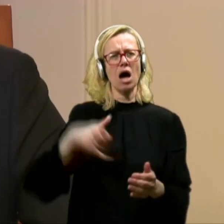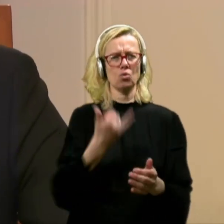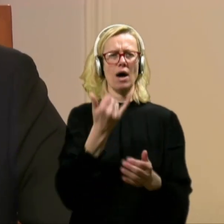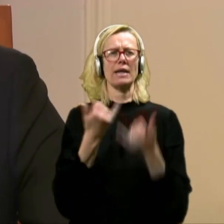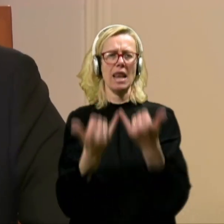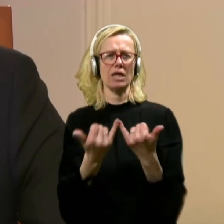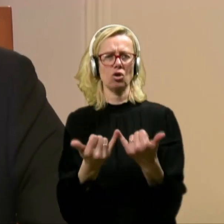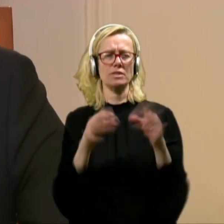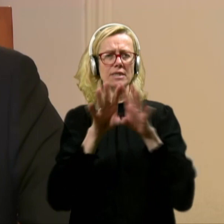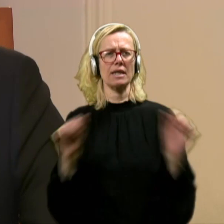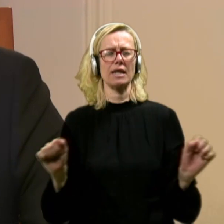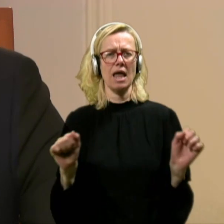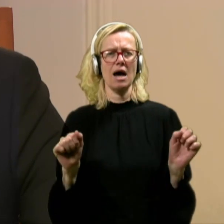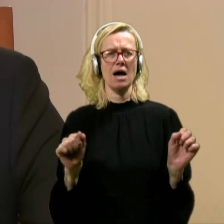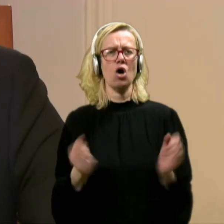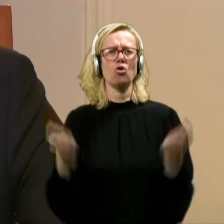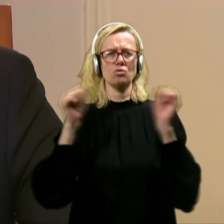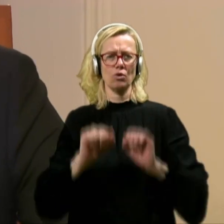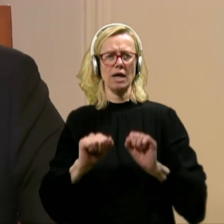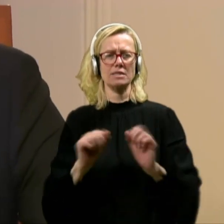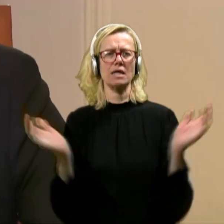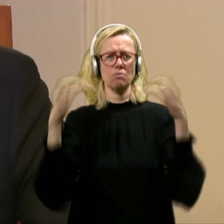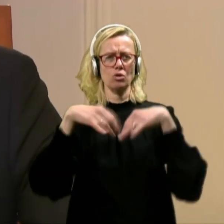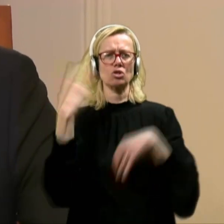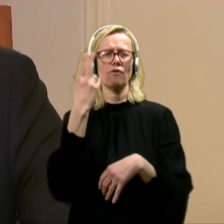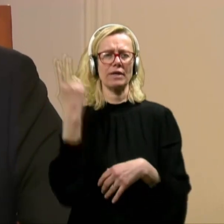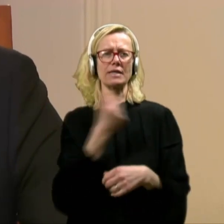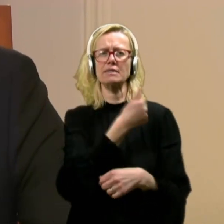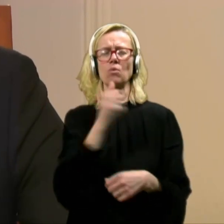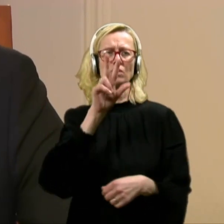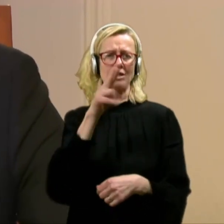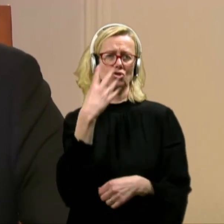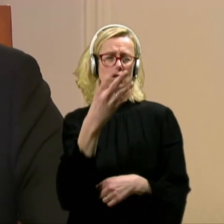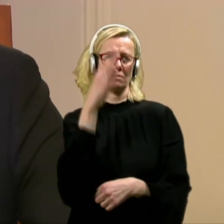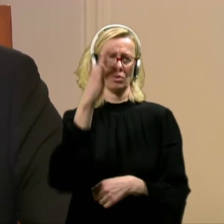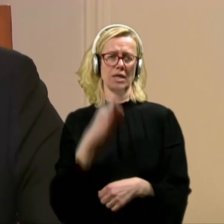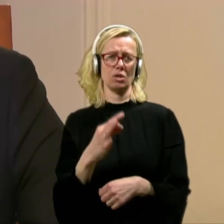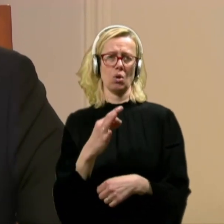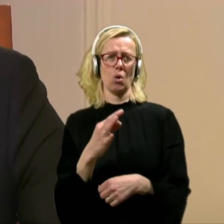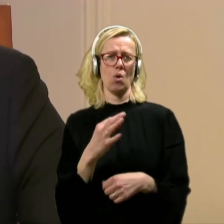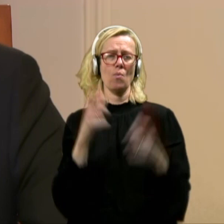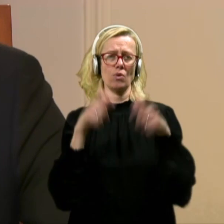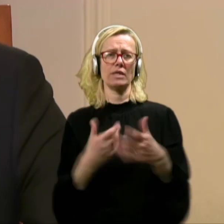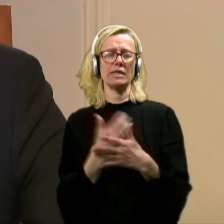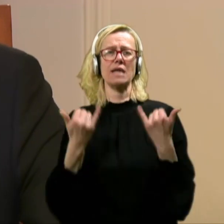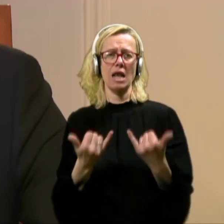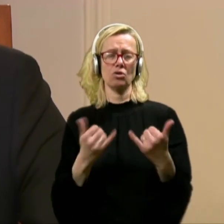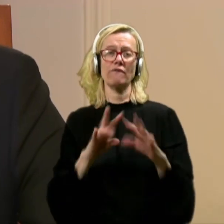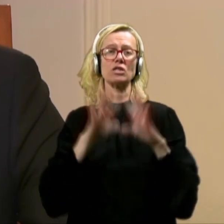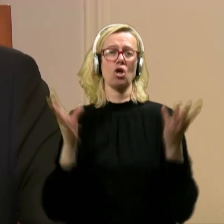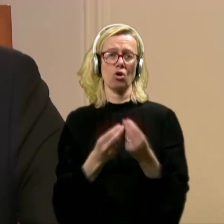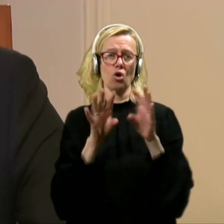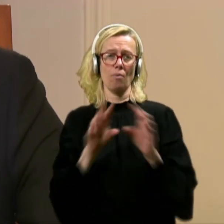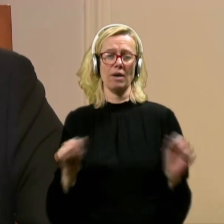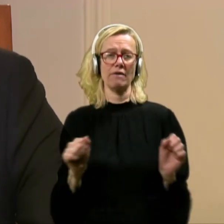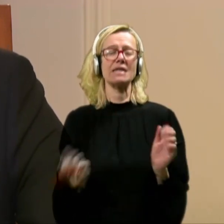letos izvedla Gospodarska zbornica Slovenije, je samo 43% podjetij za letos v celoti opravilo